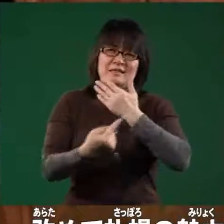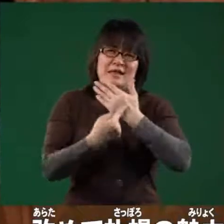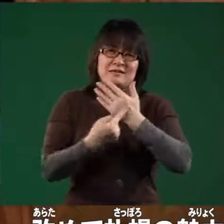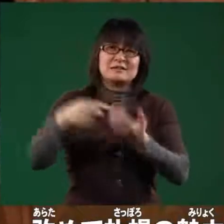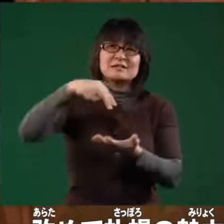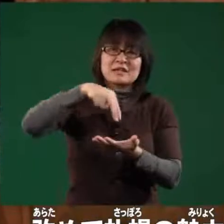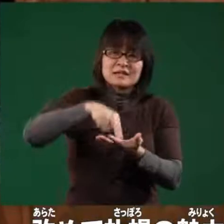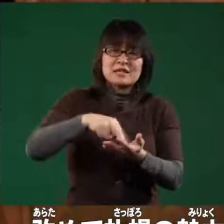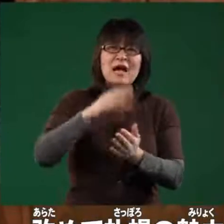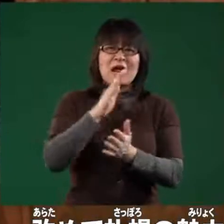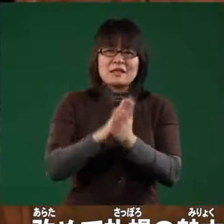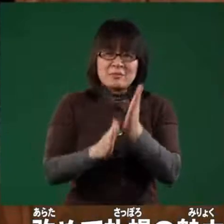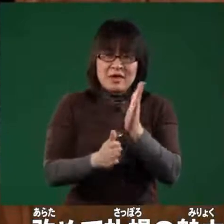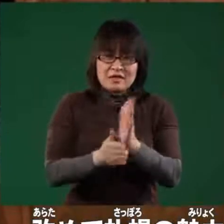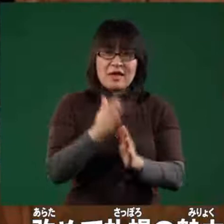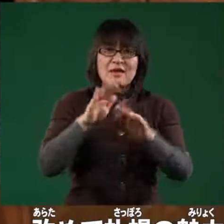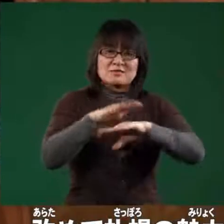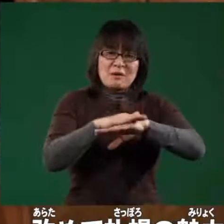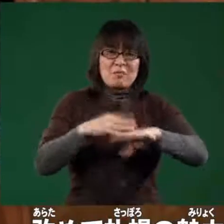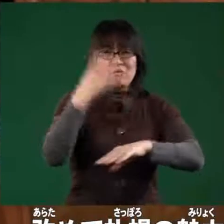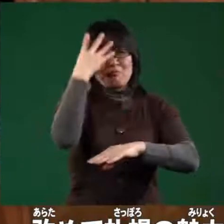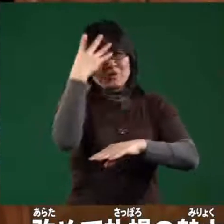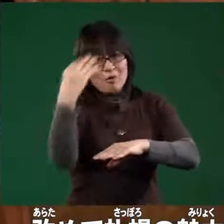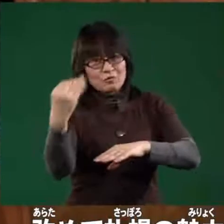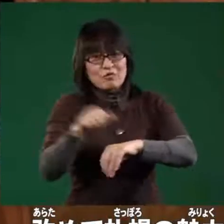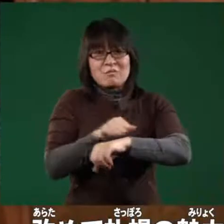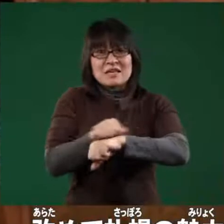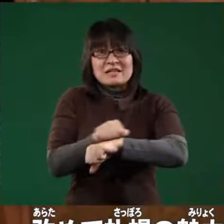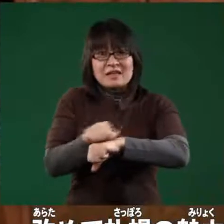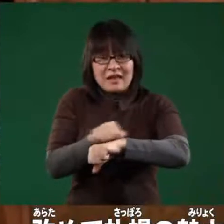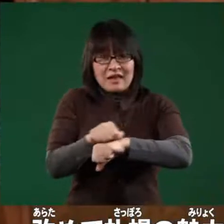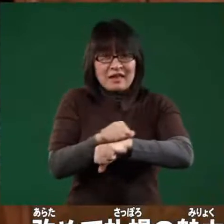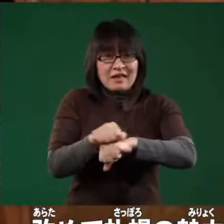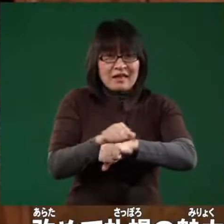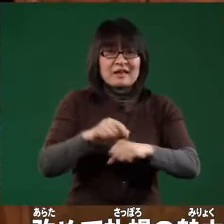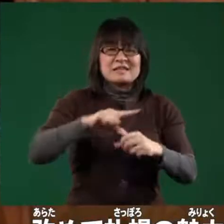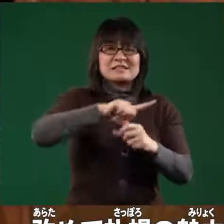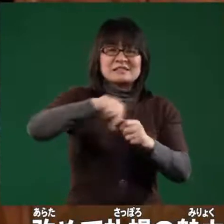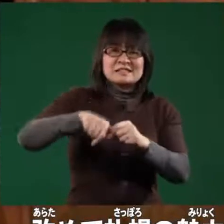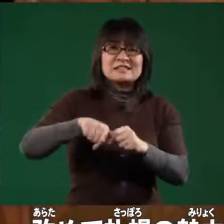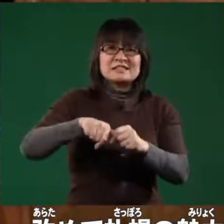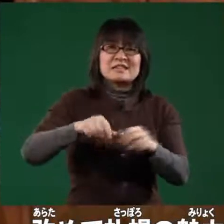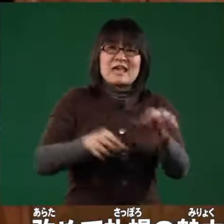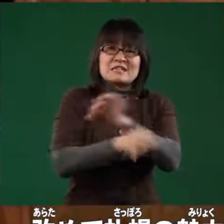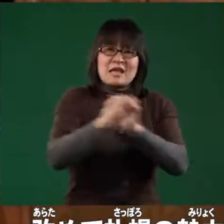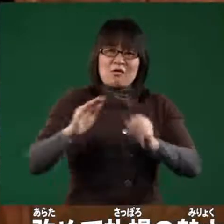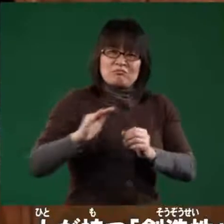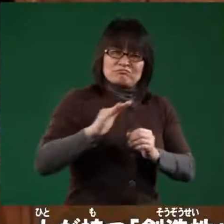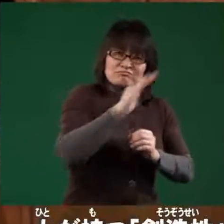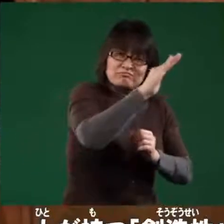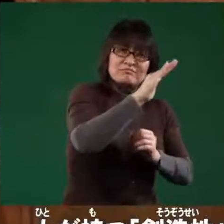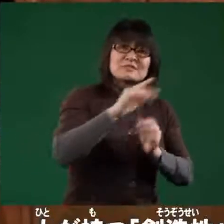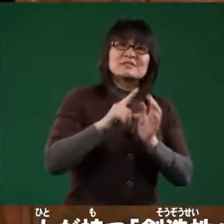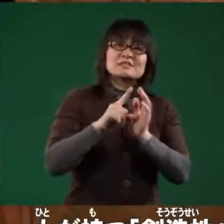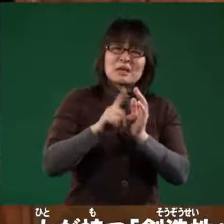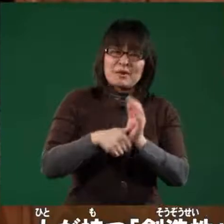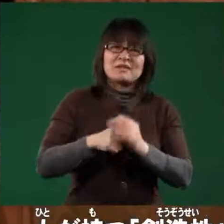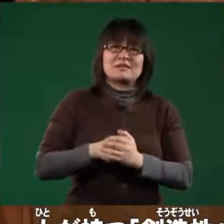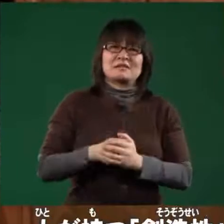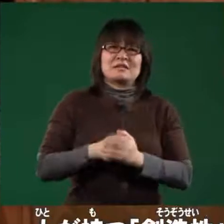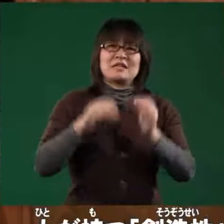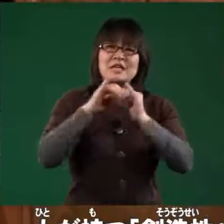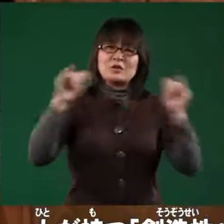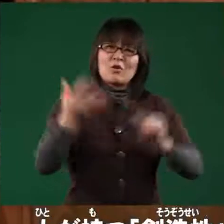て札幌の魅力を磨き上げ、地域経済を牽引するために必要とするものは、人が持